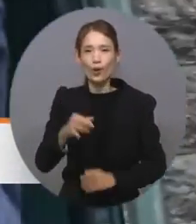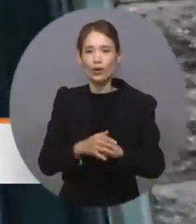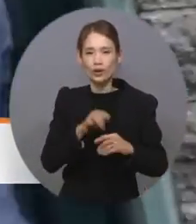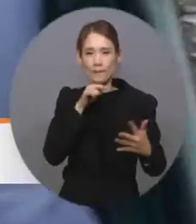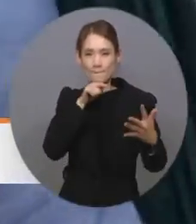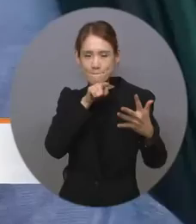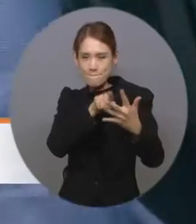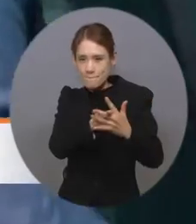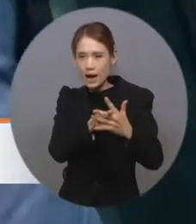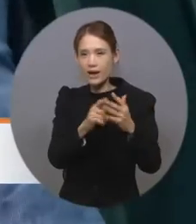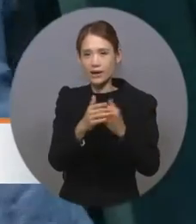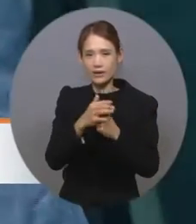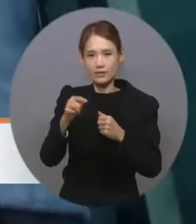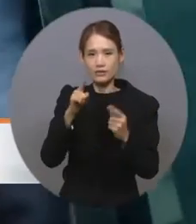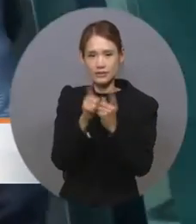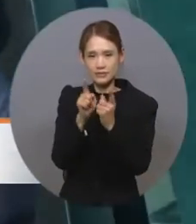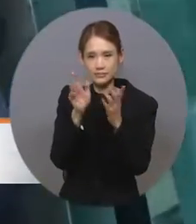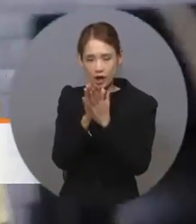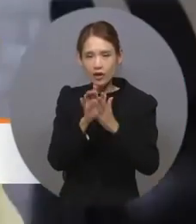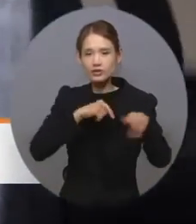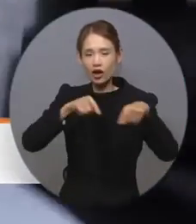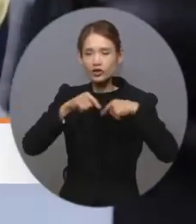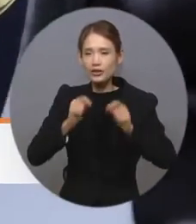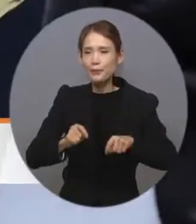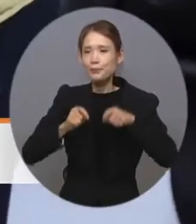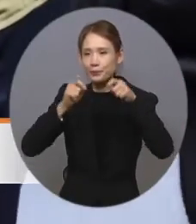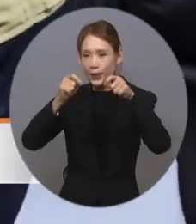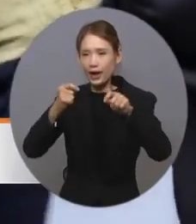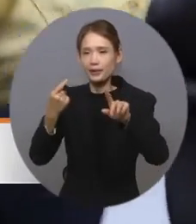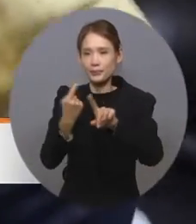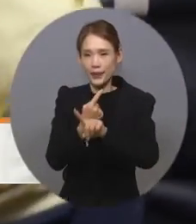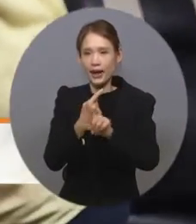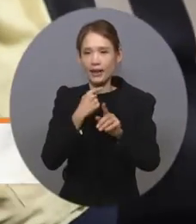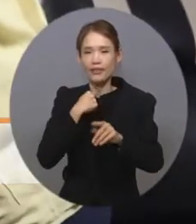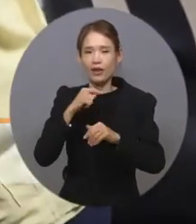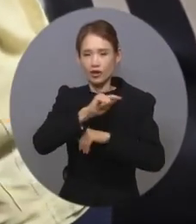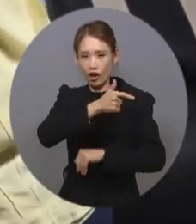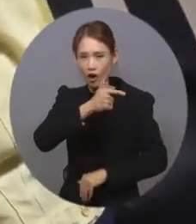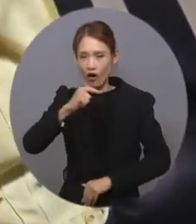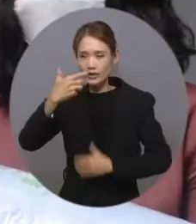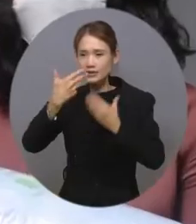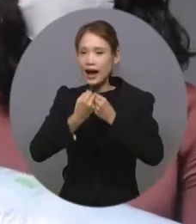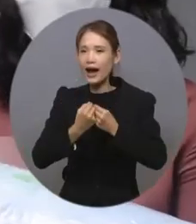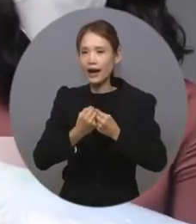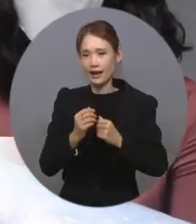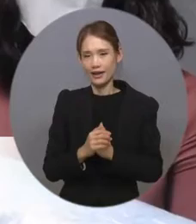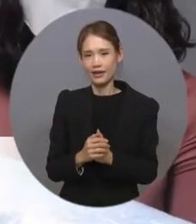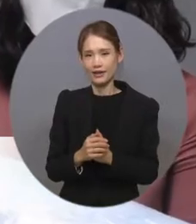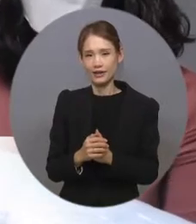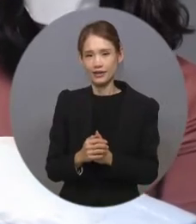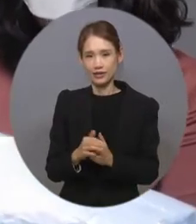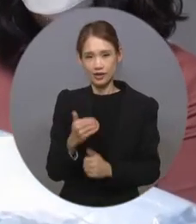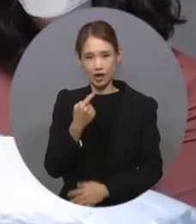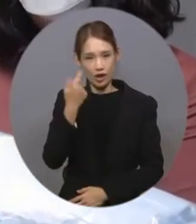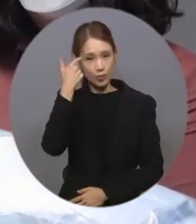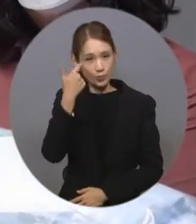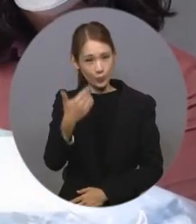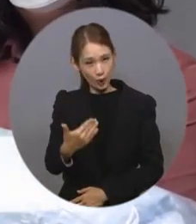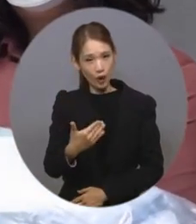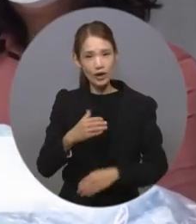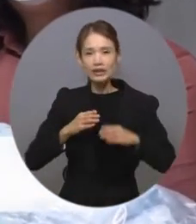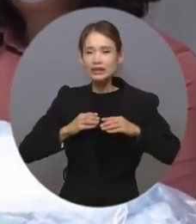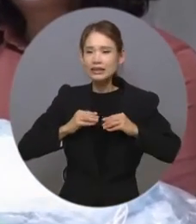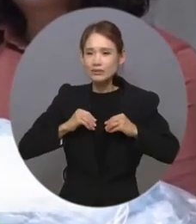파악하고 이를 실제 정책에 반영해온 여러 사례들 중 하나입니다. 어르신들한테 여쭤보니까